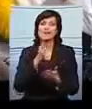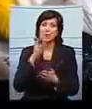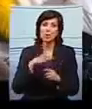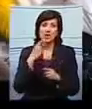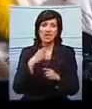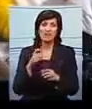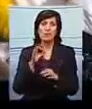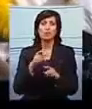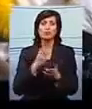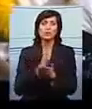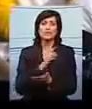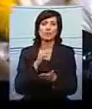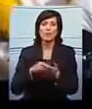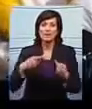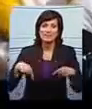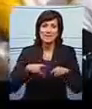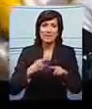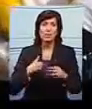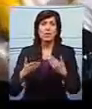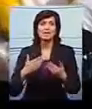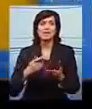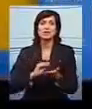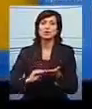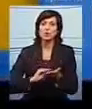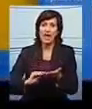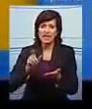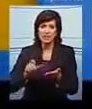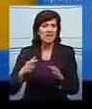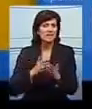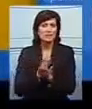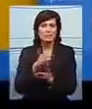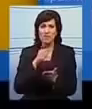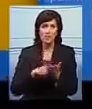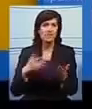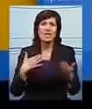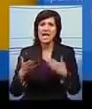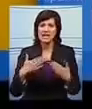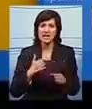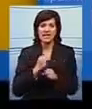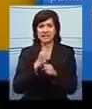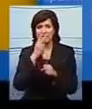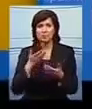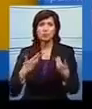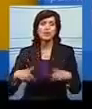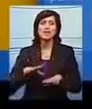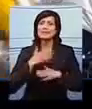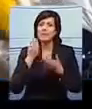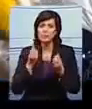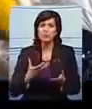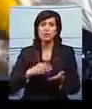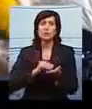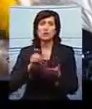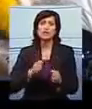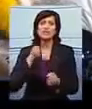о том, что у нас есть проблемы цеховые, которые касаются нас, журналистов. Это не политические вопросы. Но вы не реагируете на это, делаете вид, что нас нет просто. Наших